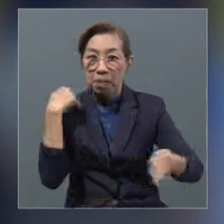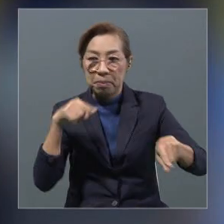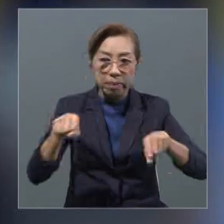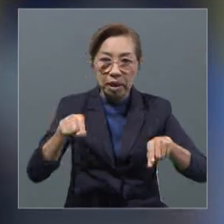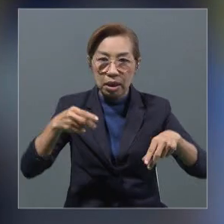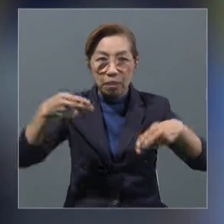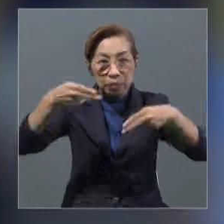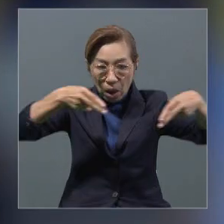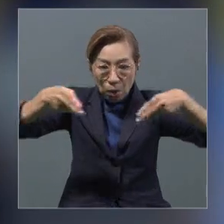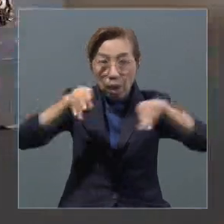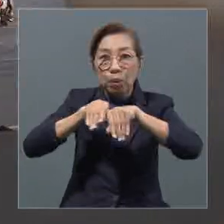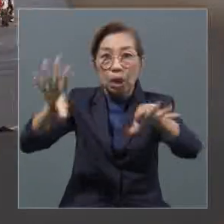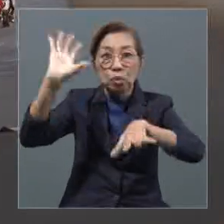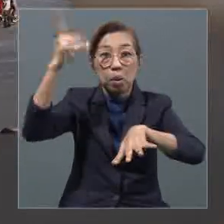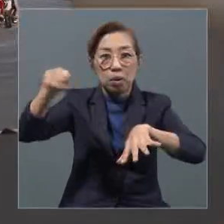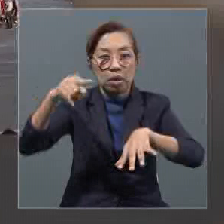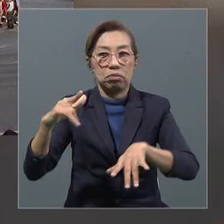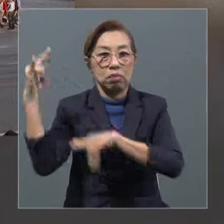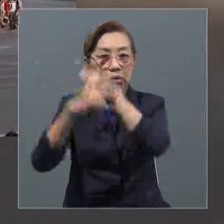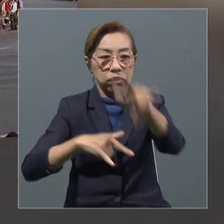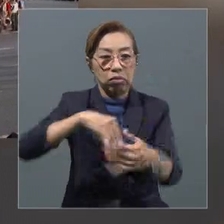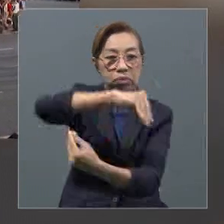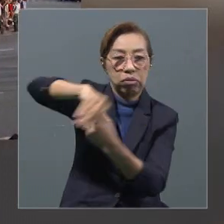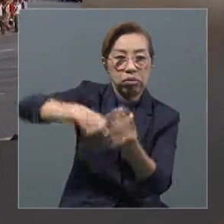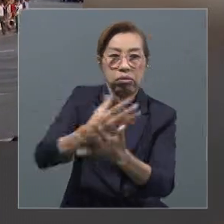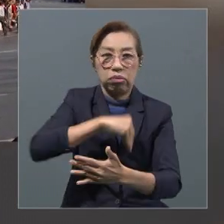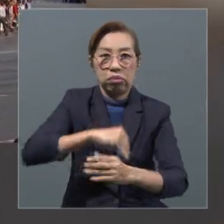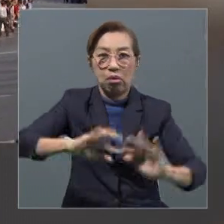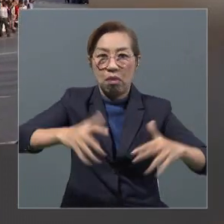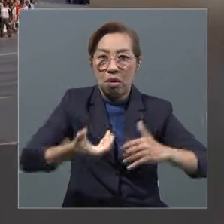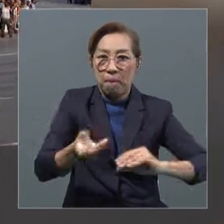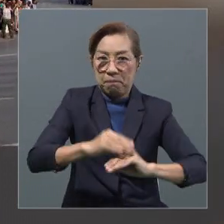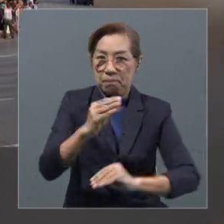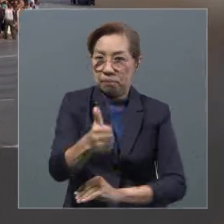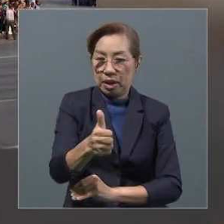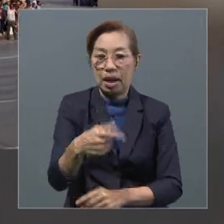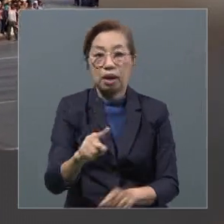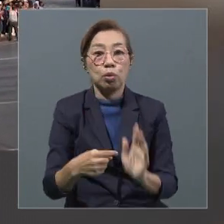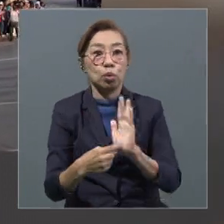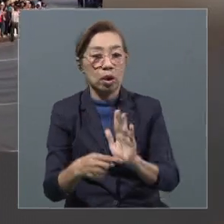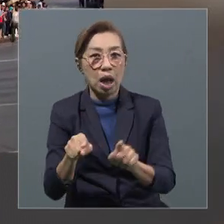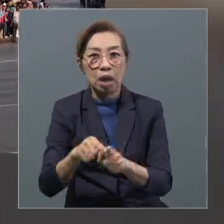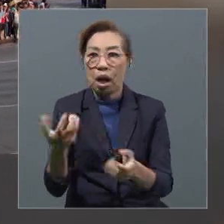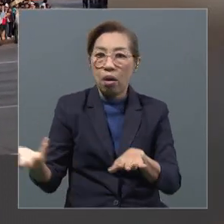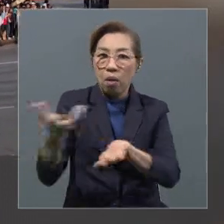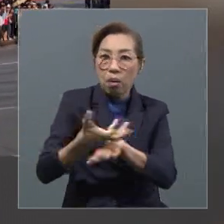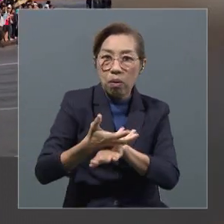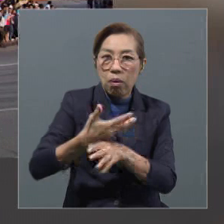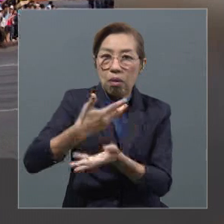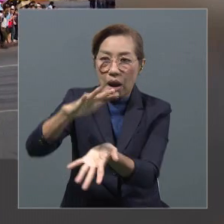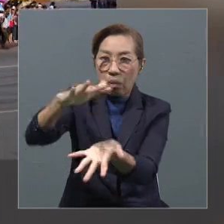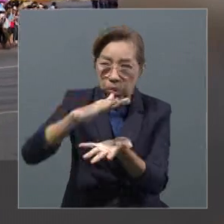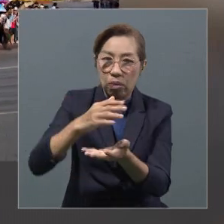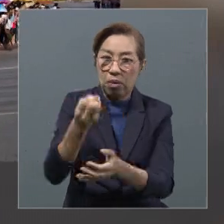คส่วนอื่นๆที่เกี่ยวข้องกับการแข่งขันก็จะได้รับประโยชน์ไปด้วยอย่างเช่นยกตัวอย่างนะคะโลจิสติกการก่อสร้างวิศวกร